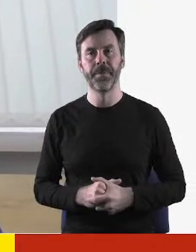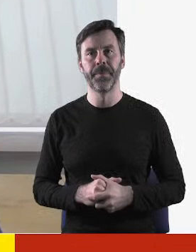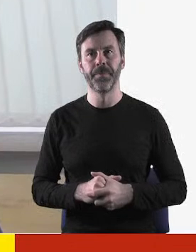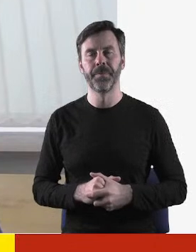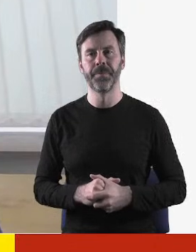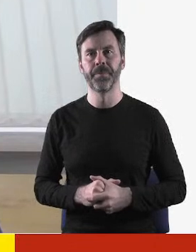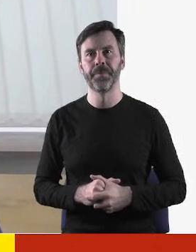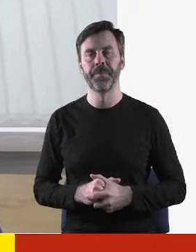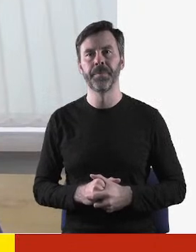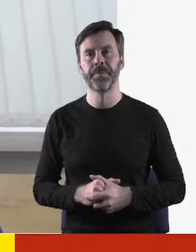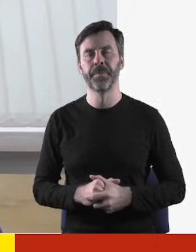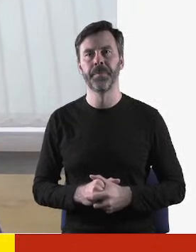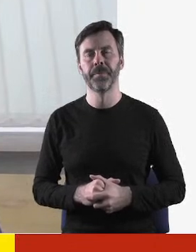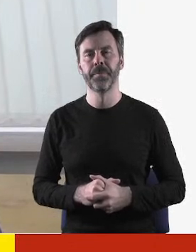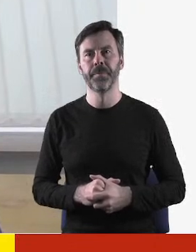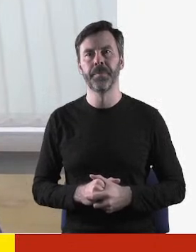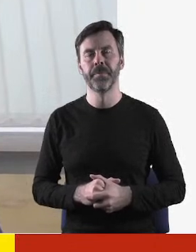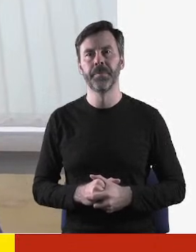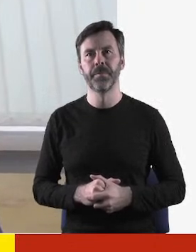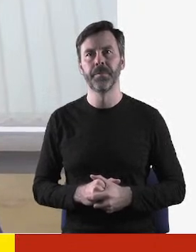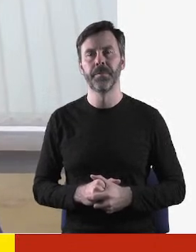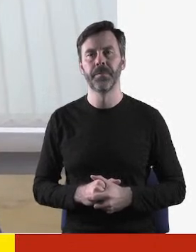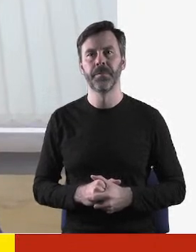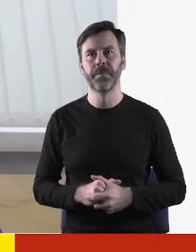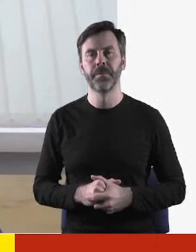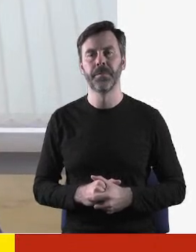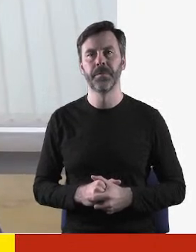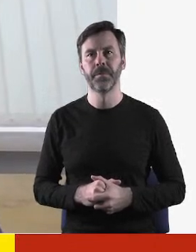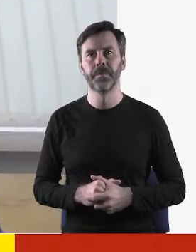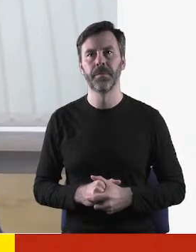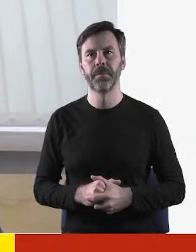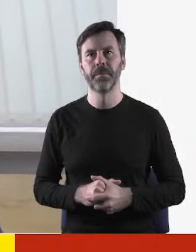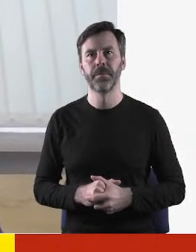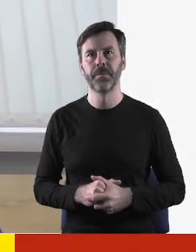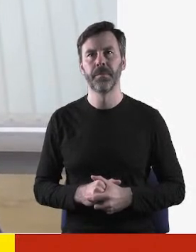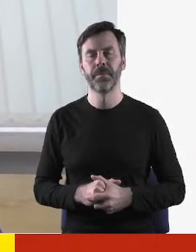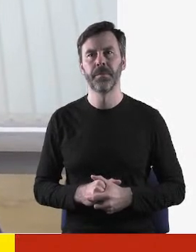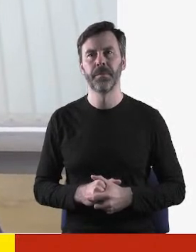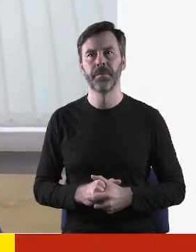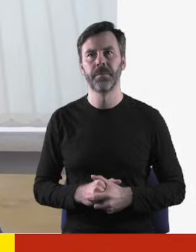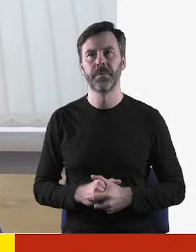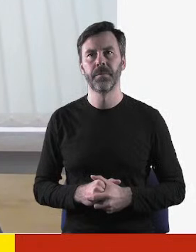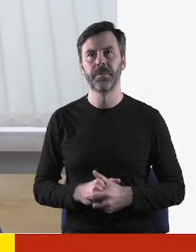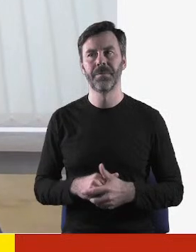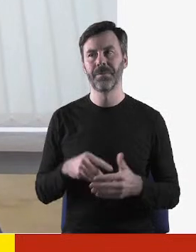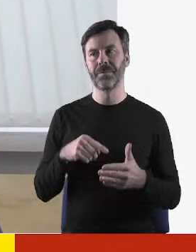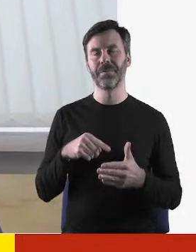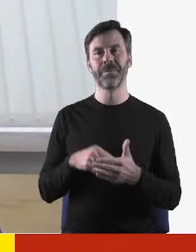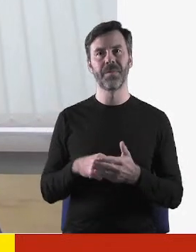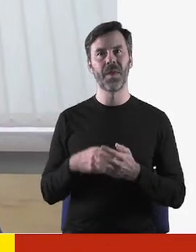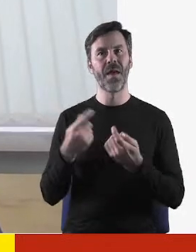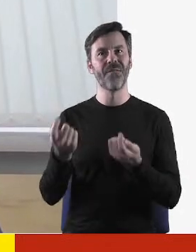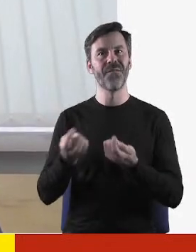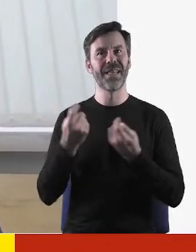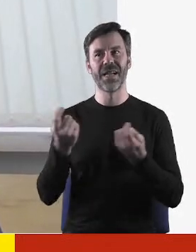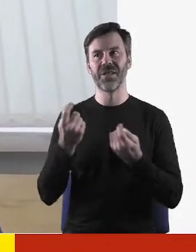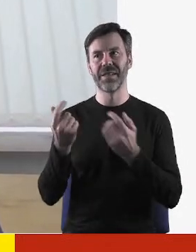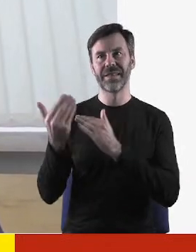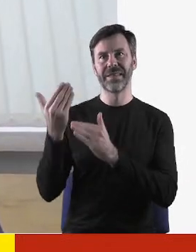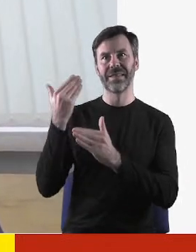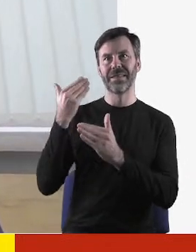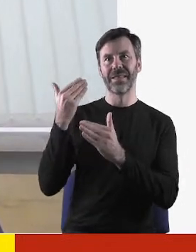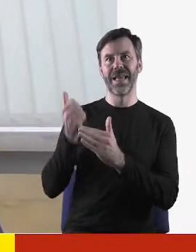W związku z tym, że wydarzenia te nastąpiły w ostatnich godzinach, może